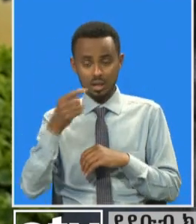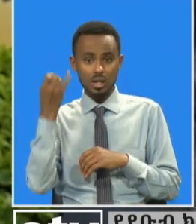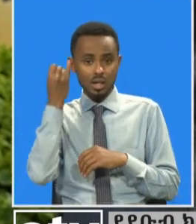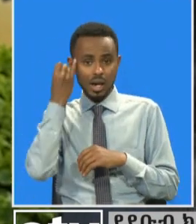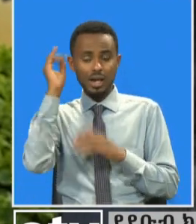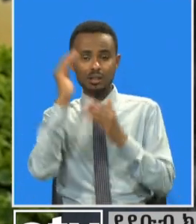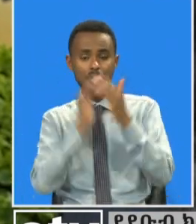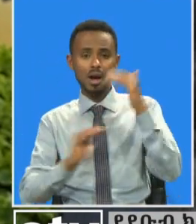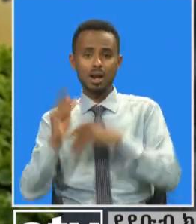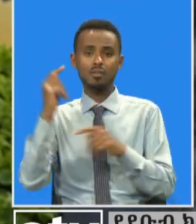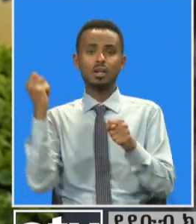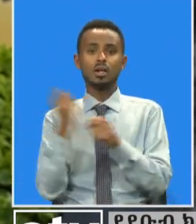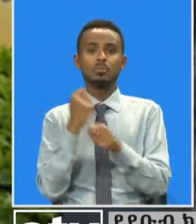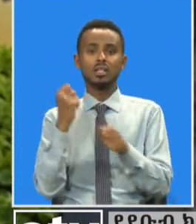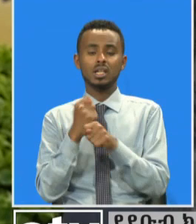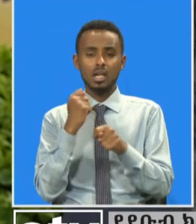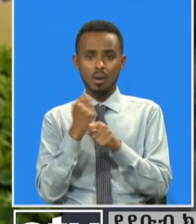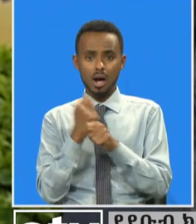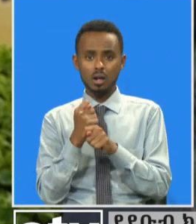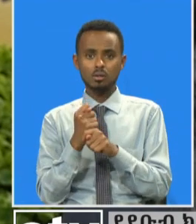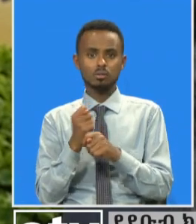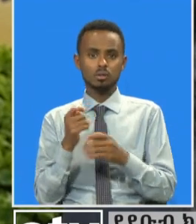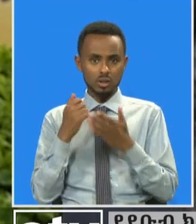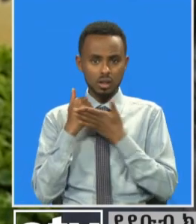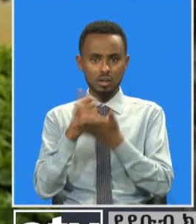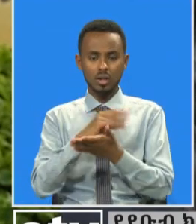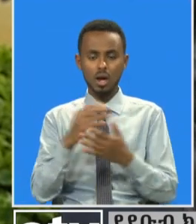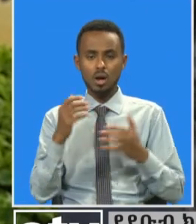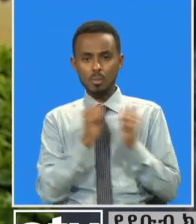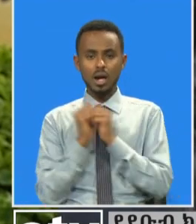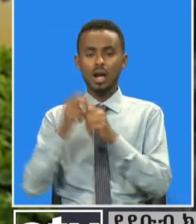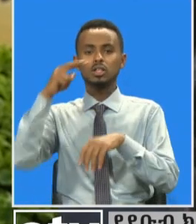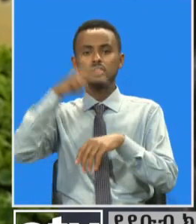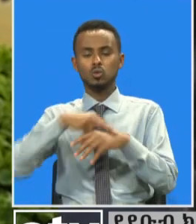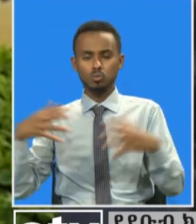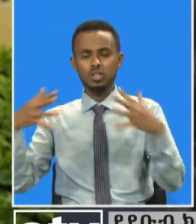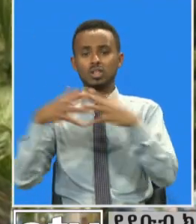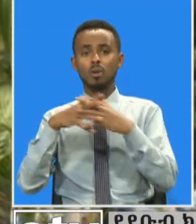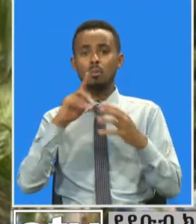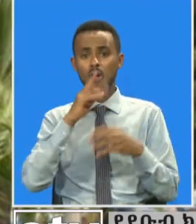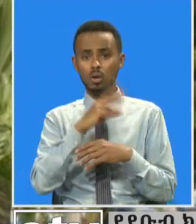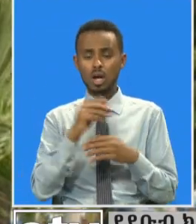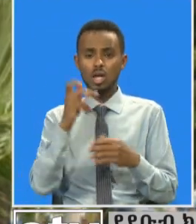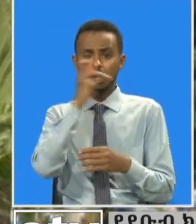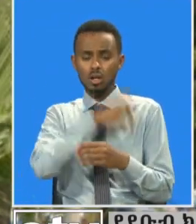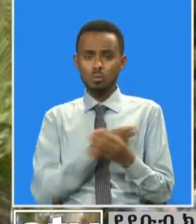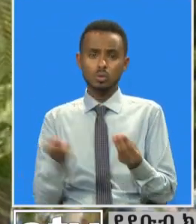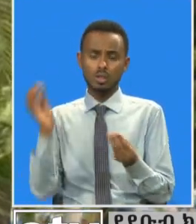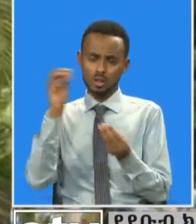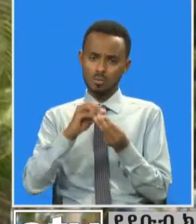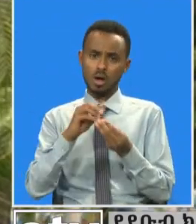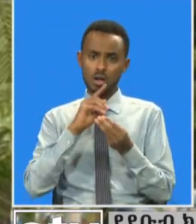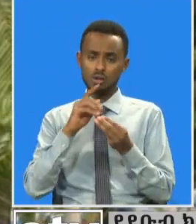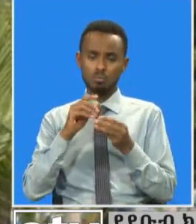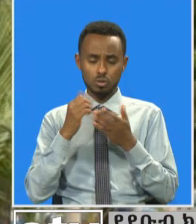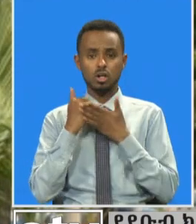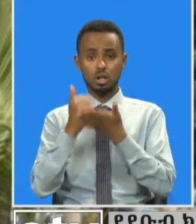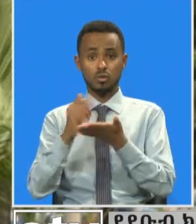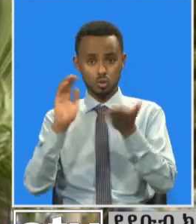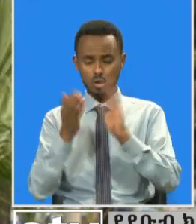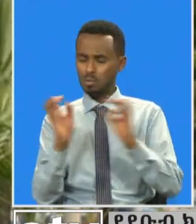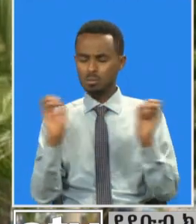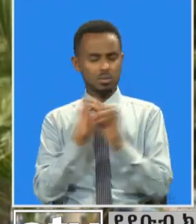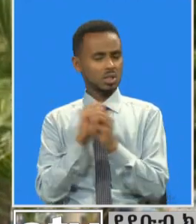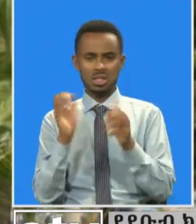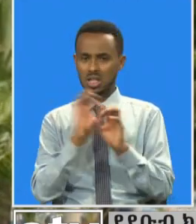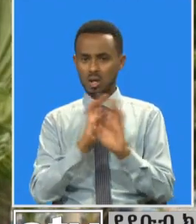ከሀሳብ ባለፈ በተግባር የተረጋገጠውን ነገር ስንደግፍና በጋራ ስንቆም ስንተባበር ነውና ከደሞዝ ባለፈ የምንደግፈው ስለሆነ ምንም